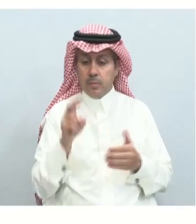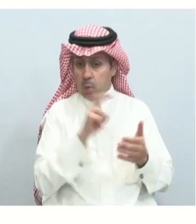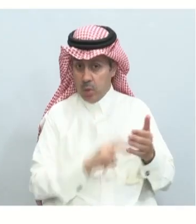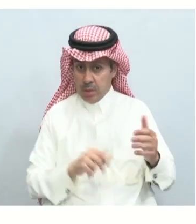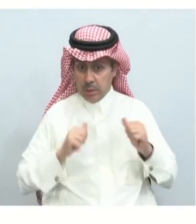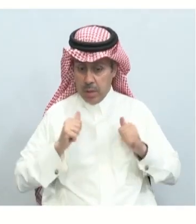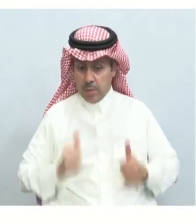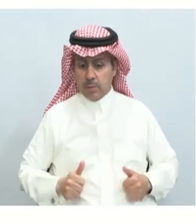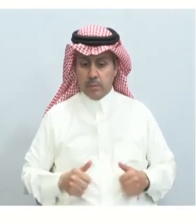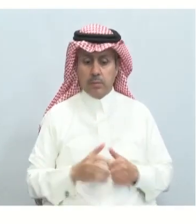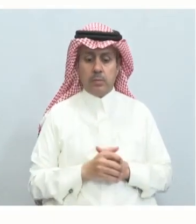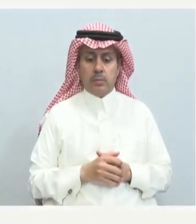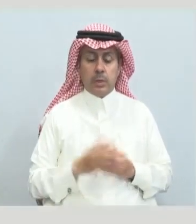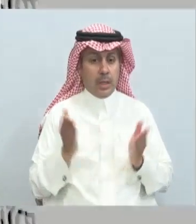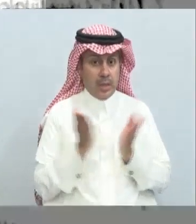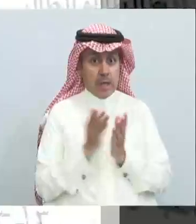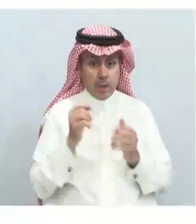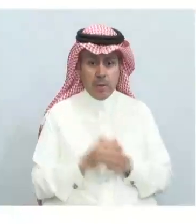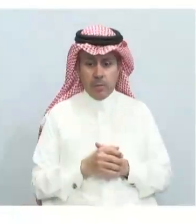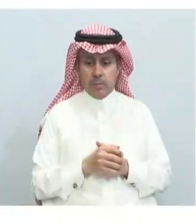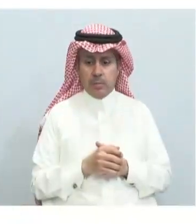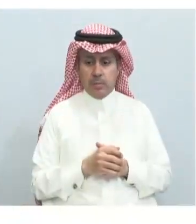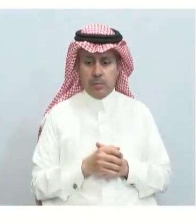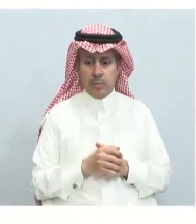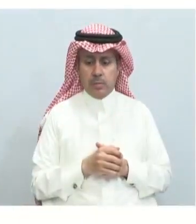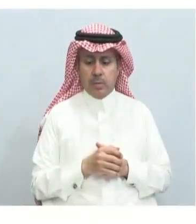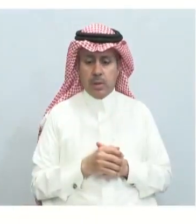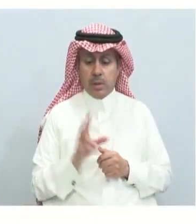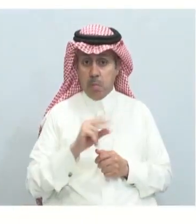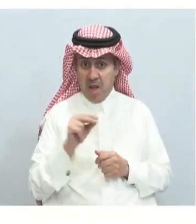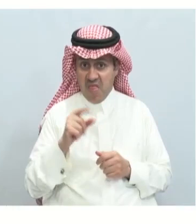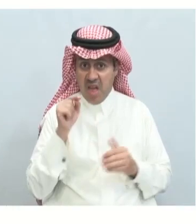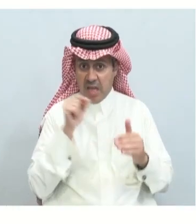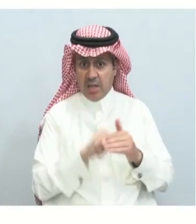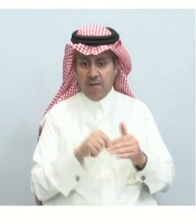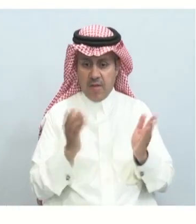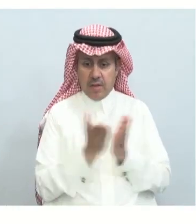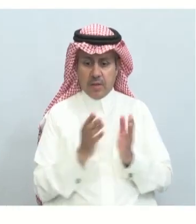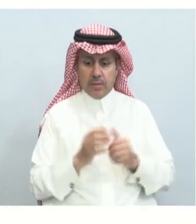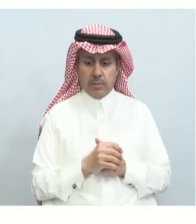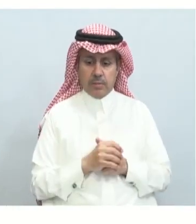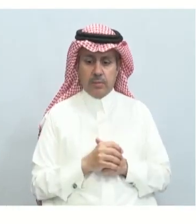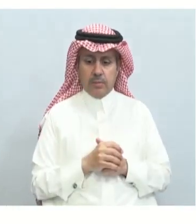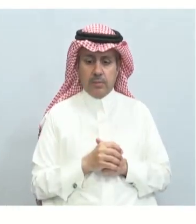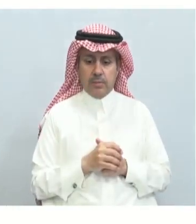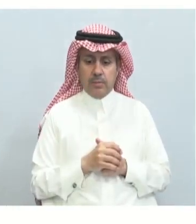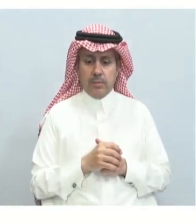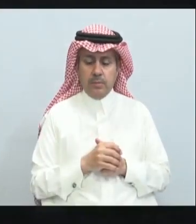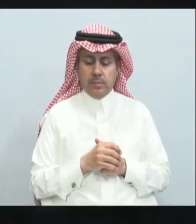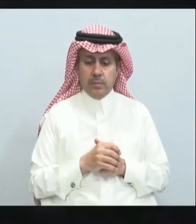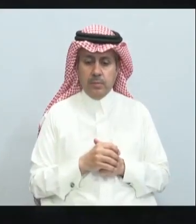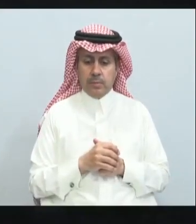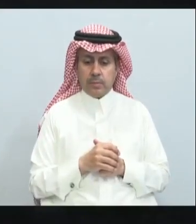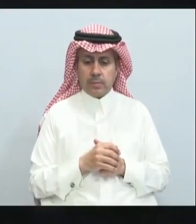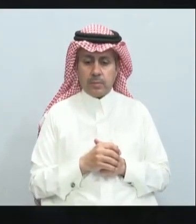الطالب او الطالبه درس اليوم هذه بعض اهدافنا التي اسعى انا واياكم لتحقيقها باذن الله تعالى من خلال